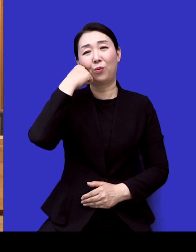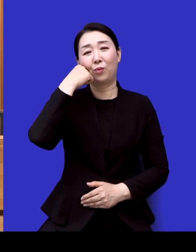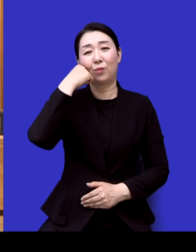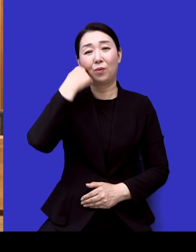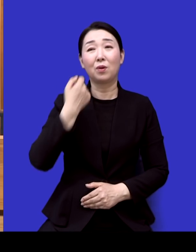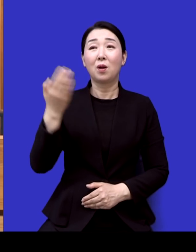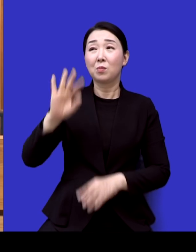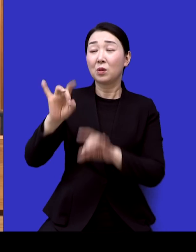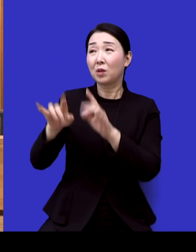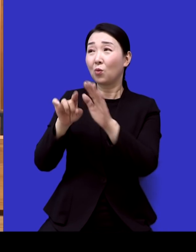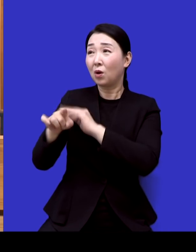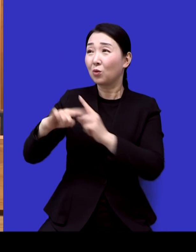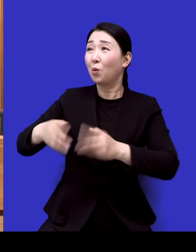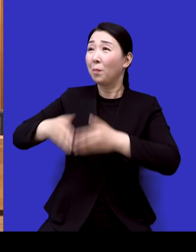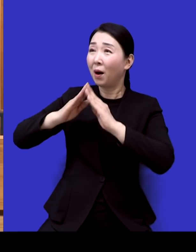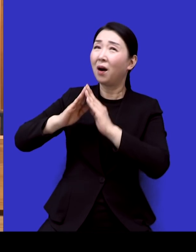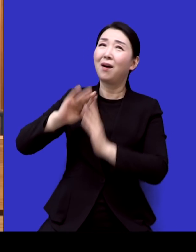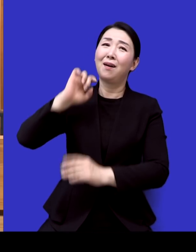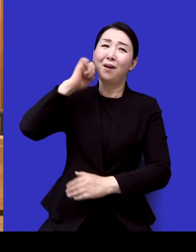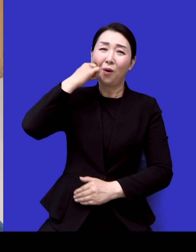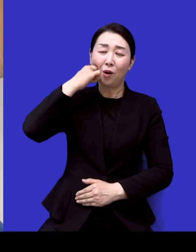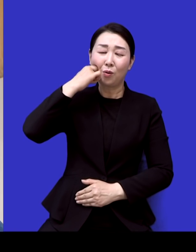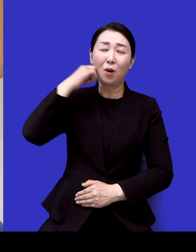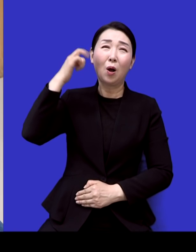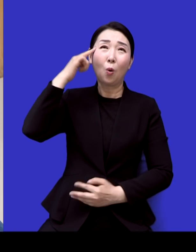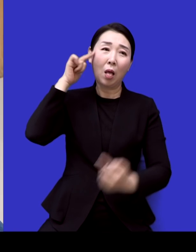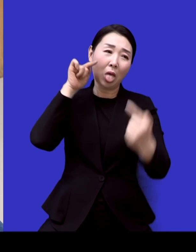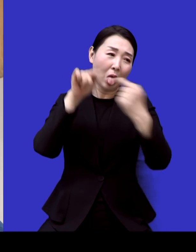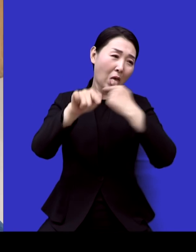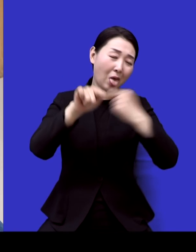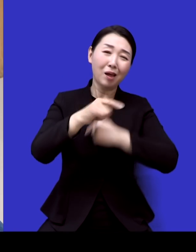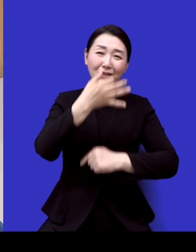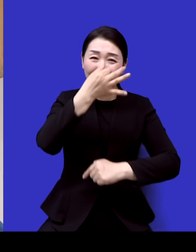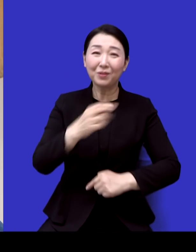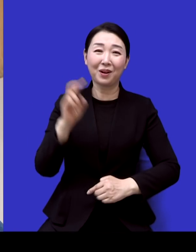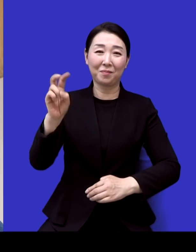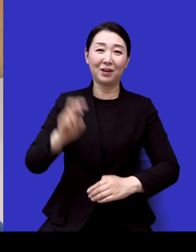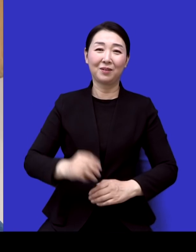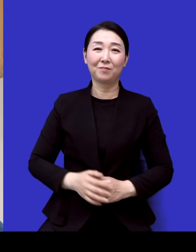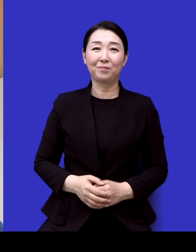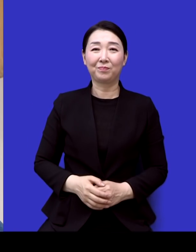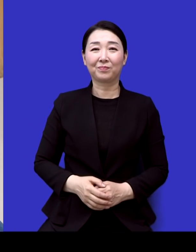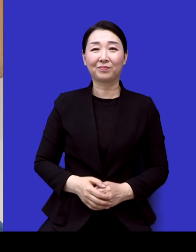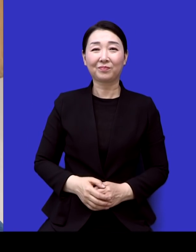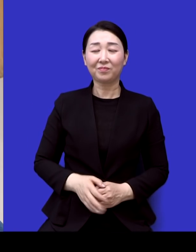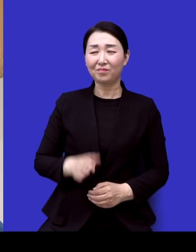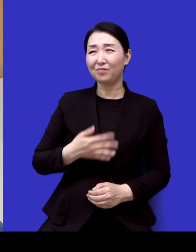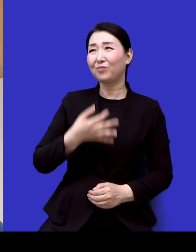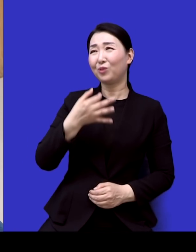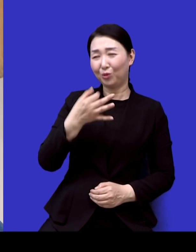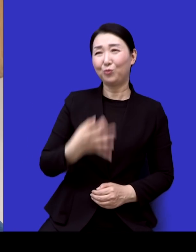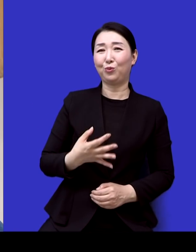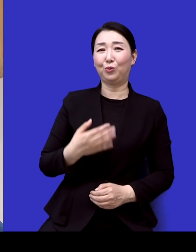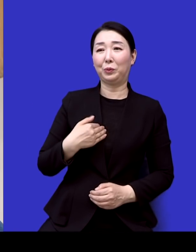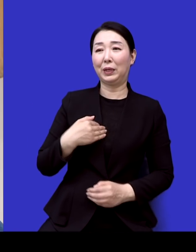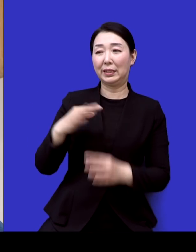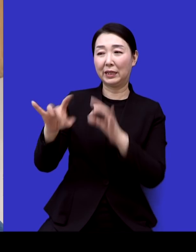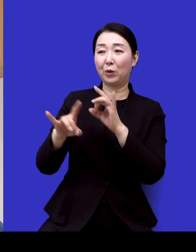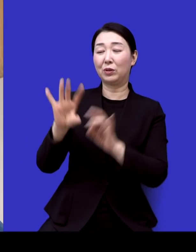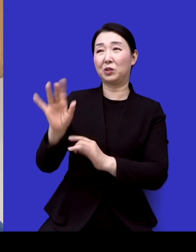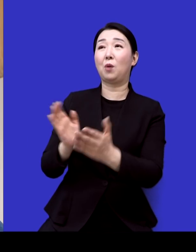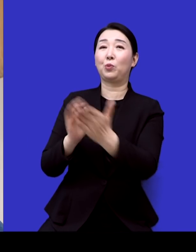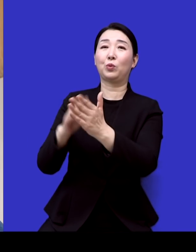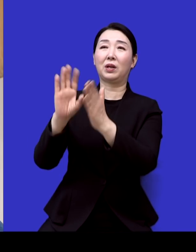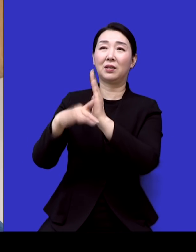얼마나 힘드셨을까요? 말도 안 통하고 문화도 다르고. 정말 힘드셨어요. 그래서 제가 그 태국에 도착해서 초반에 드렸던